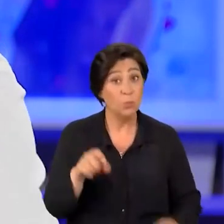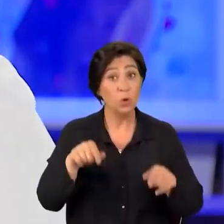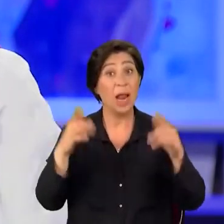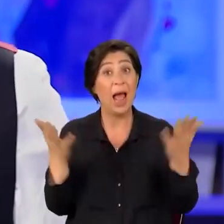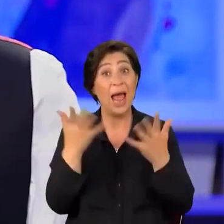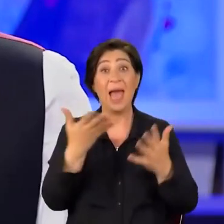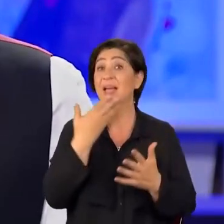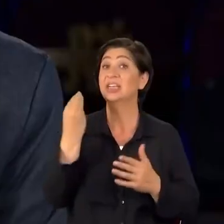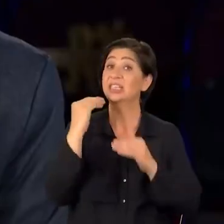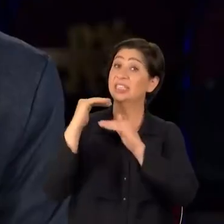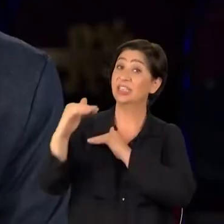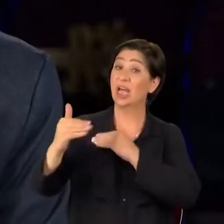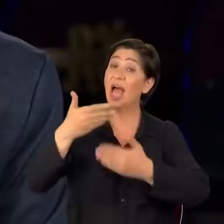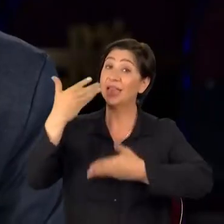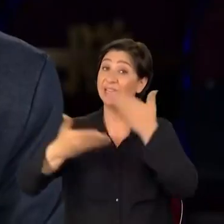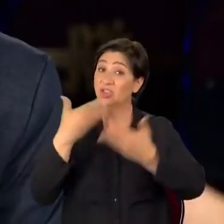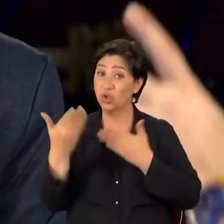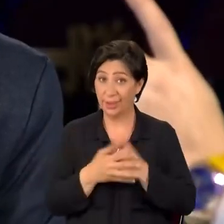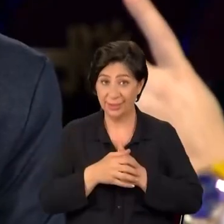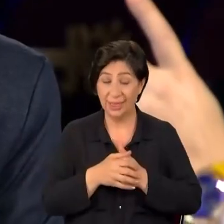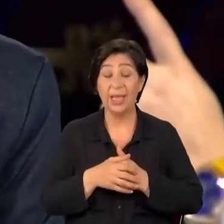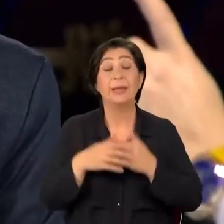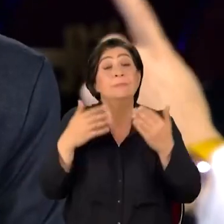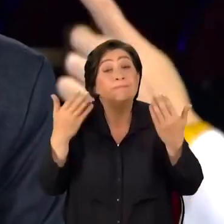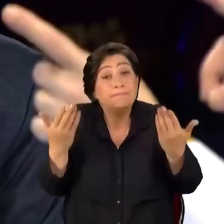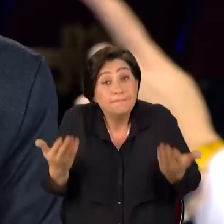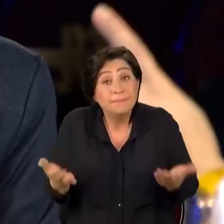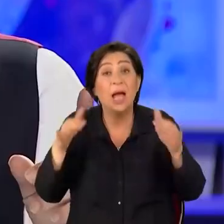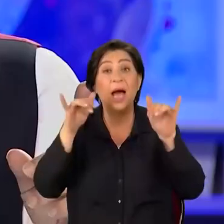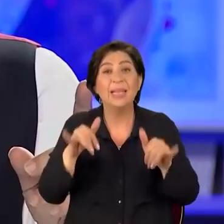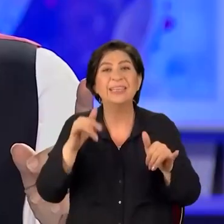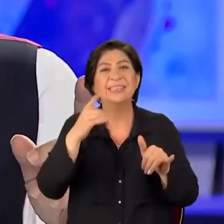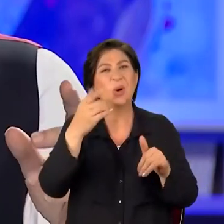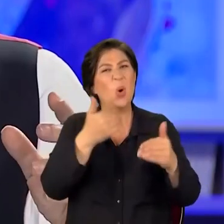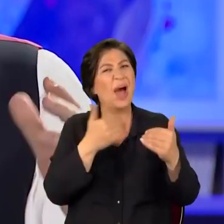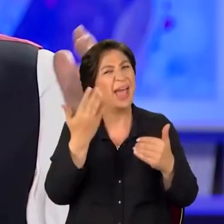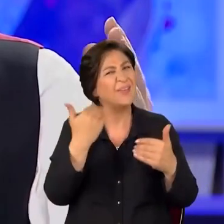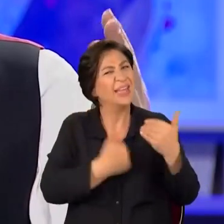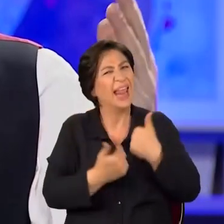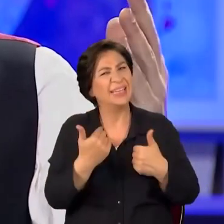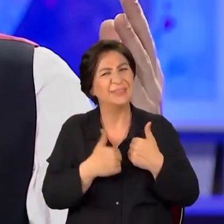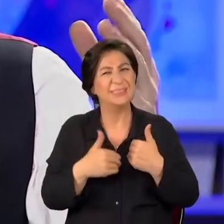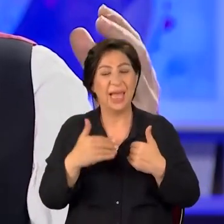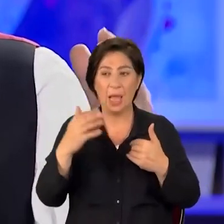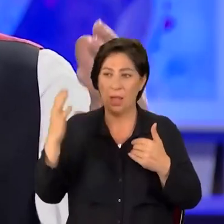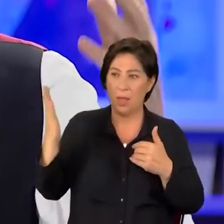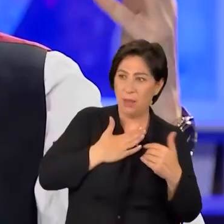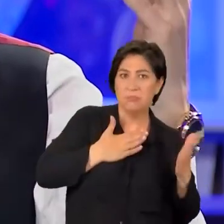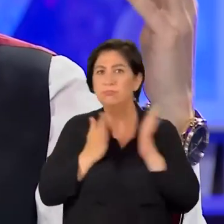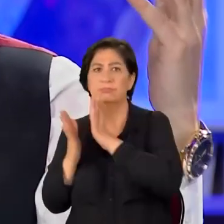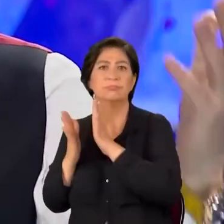hala gençlere anlatacak. Ve tabii ki yine o yaralandığımız yerden bahsediyorum. Yani etki tepki konusu